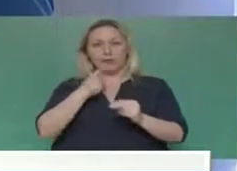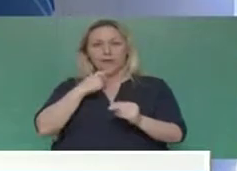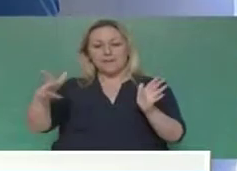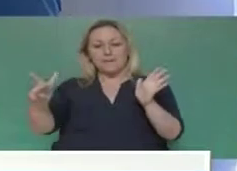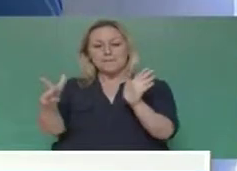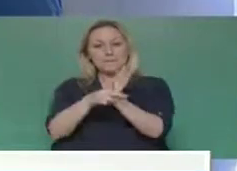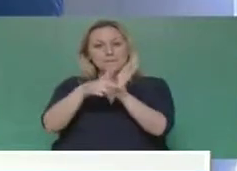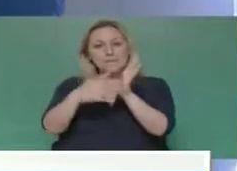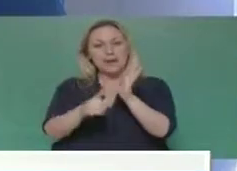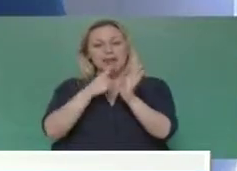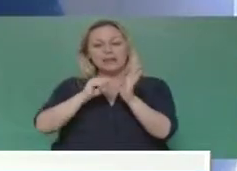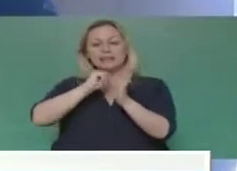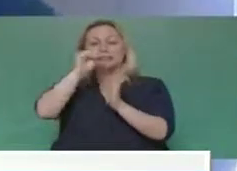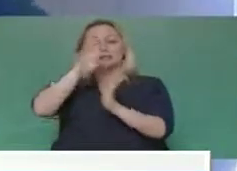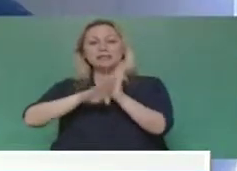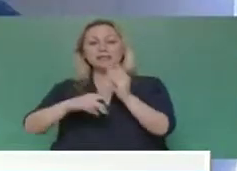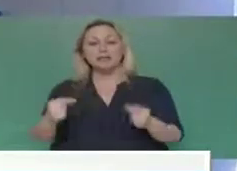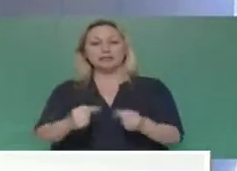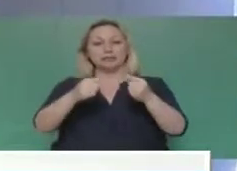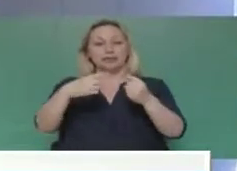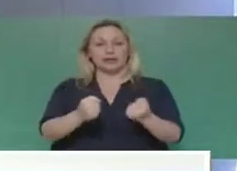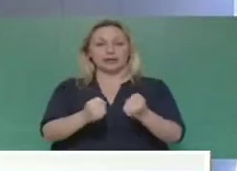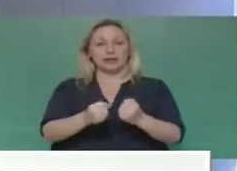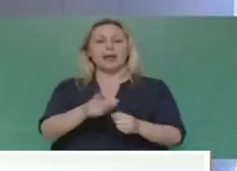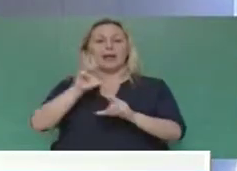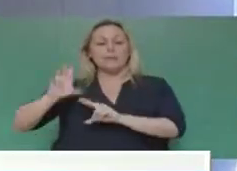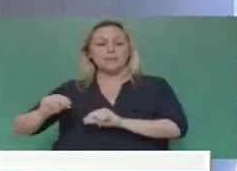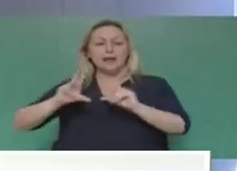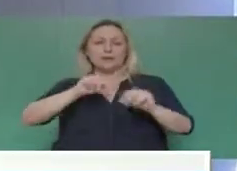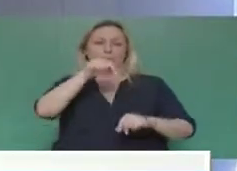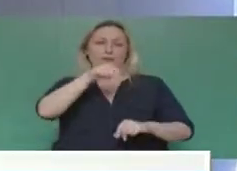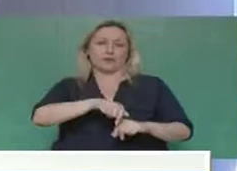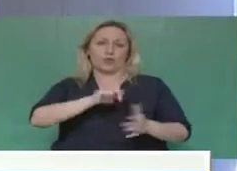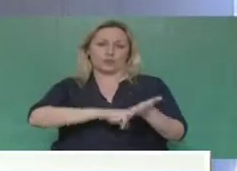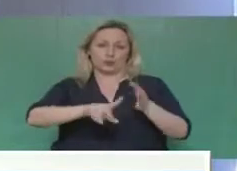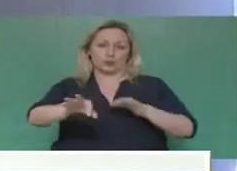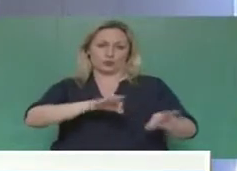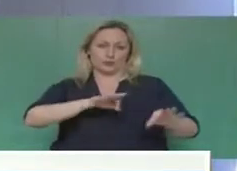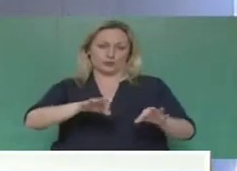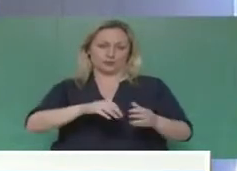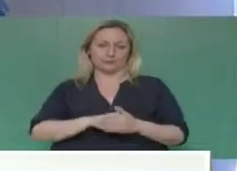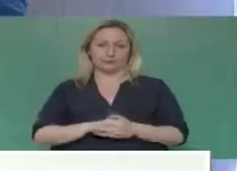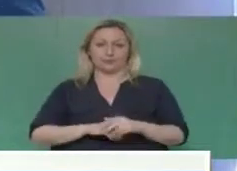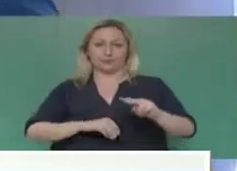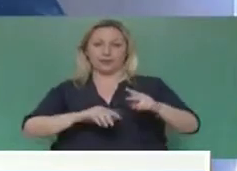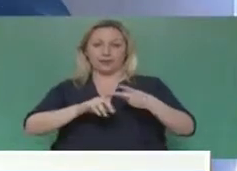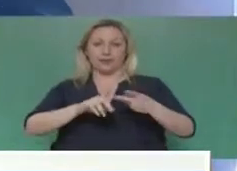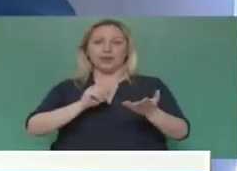τη φιλοσοφία, λοιπόν, είναι και αυτό το κείμενο. Δεύτερον, πρέπει να λάβουμε υπόψη την